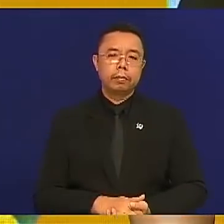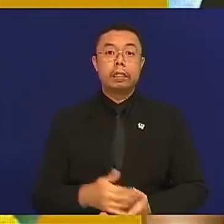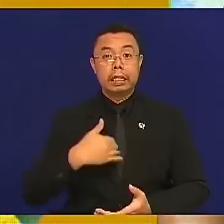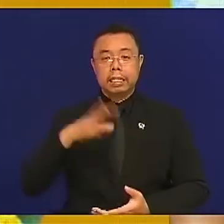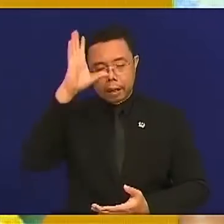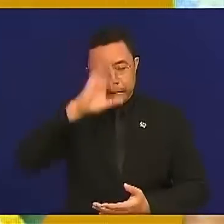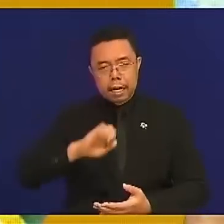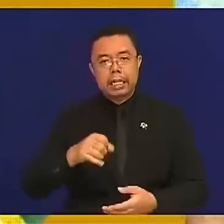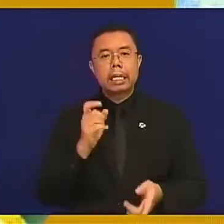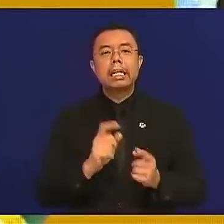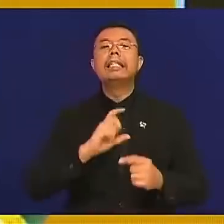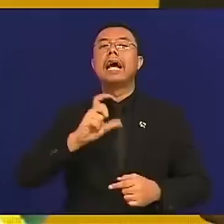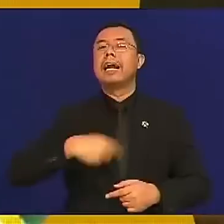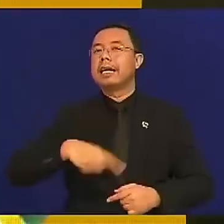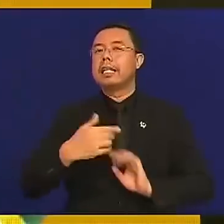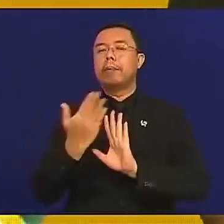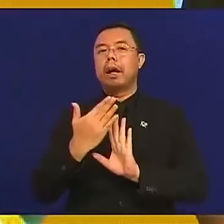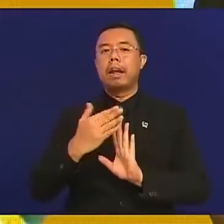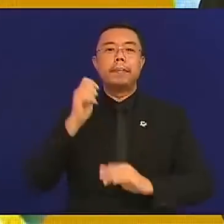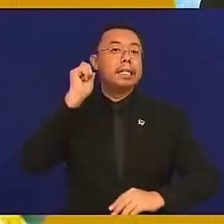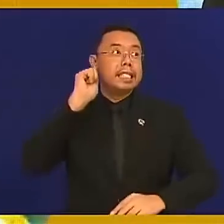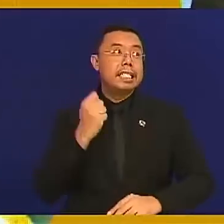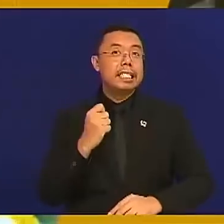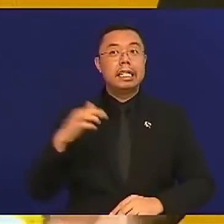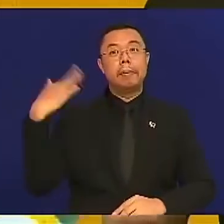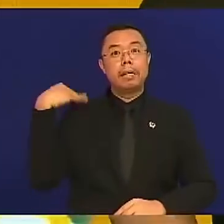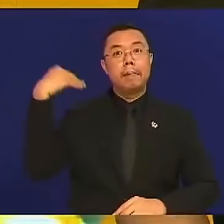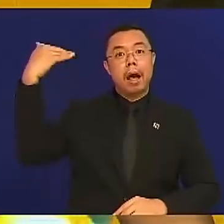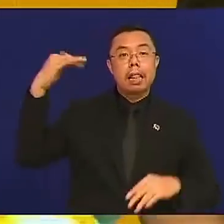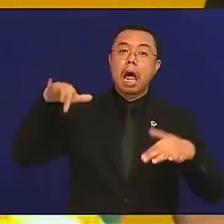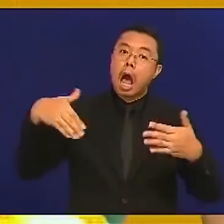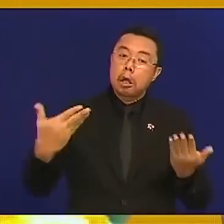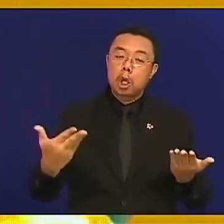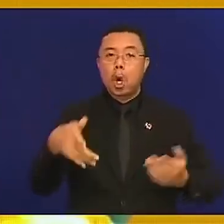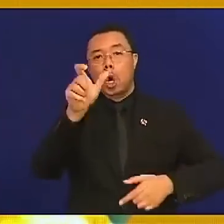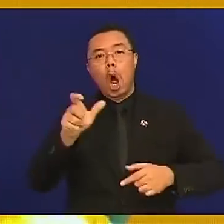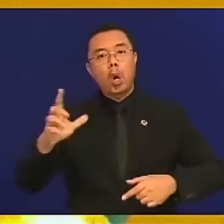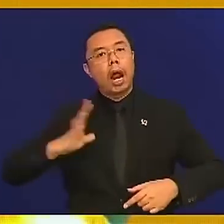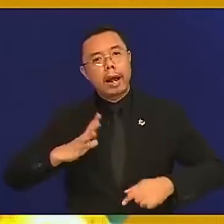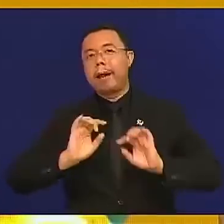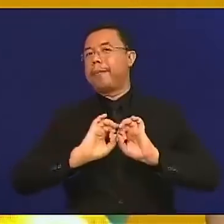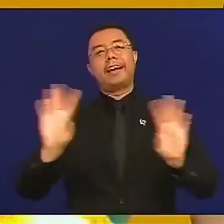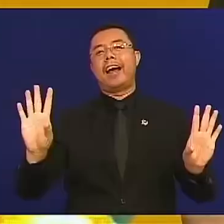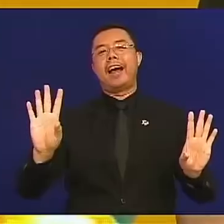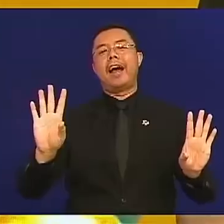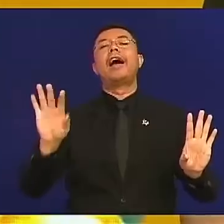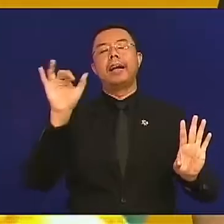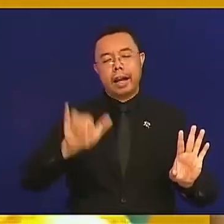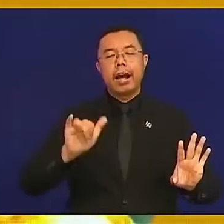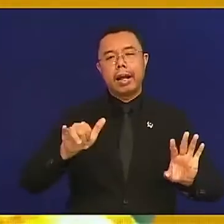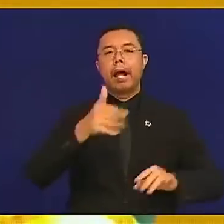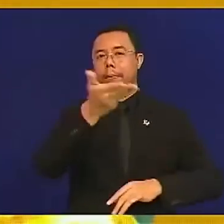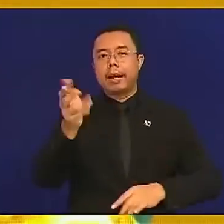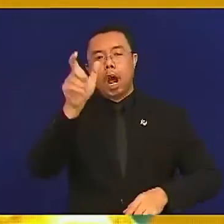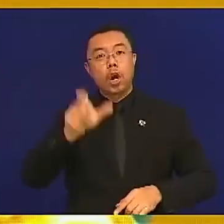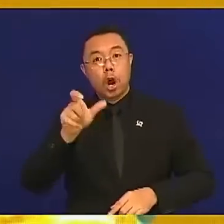Saya mengerti bahwa cara kita menghadapi istri pejabat atau orang kaya beda memang. mereka